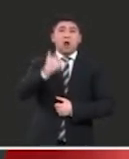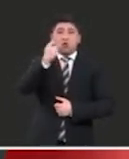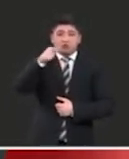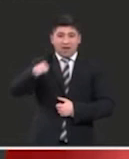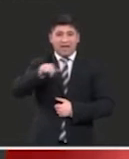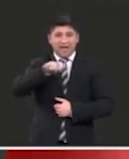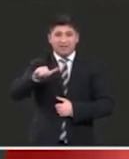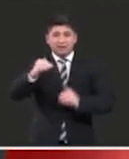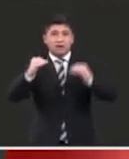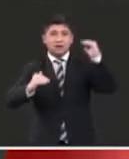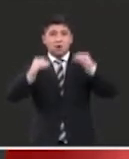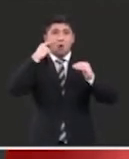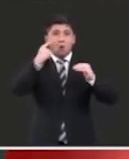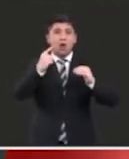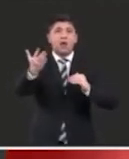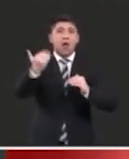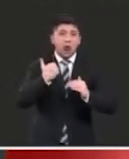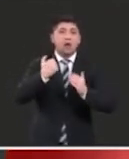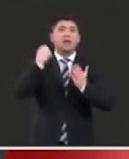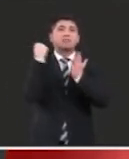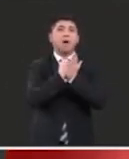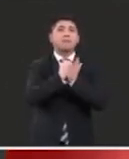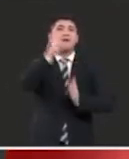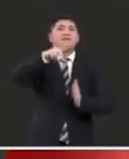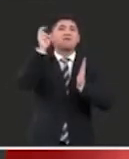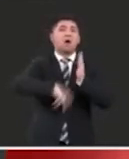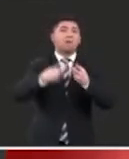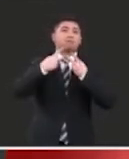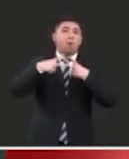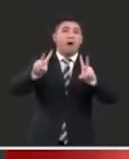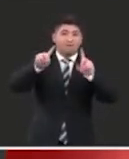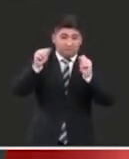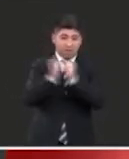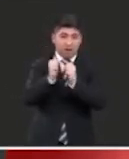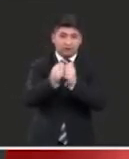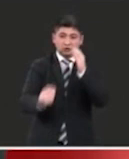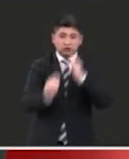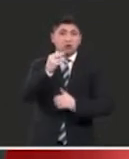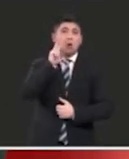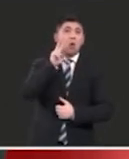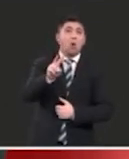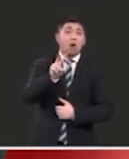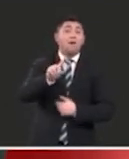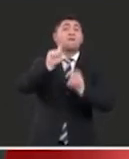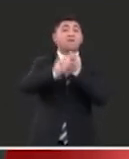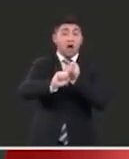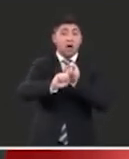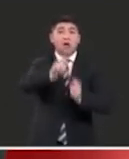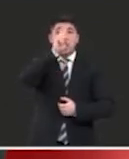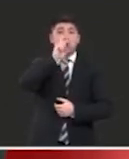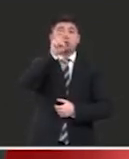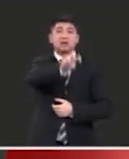kadarki kısmının gelir ve damga vergilerinden muaf tutulmasıyla ortaya çıkan ve